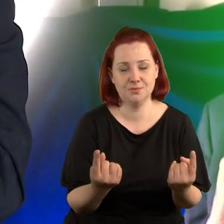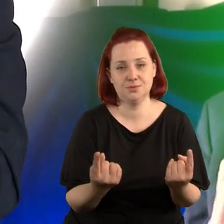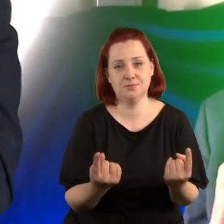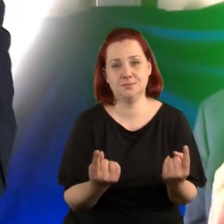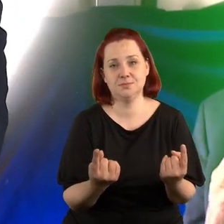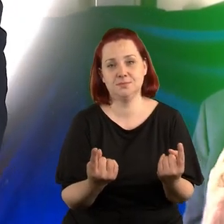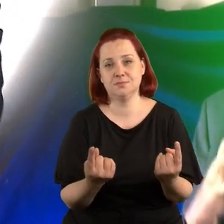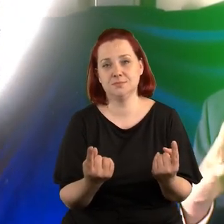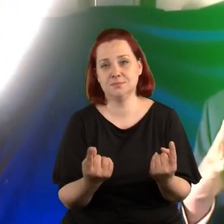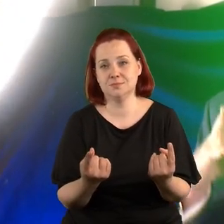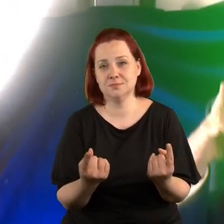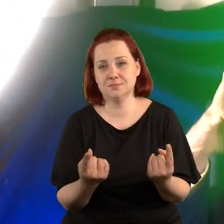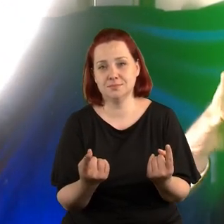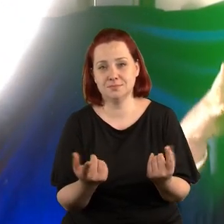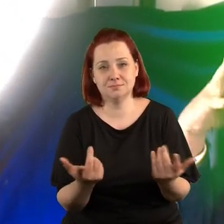że